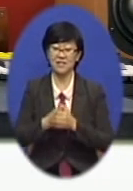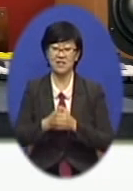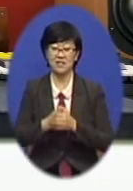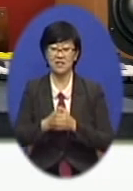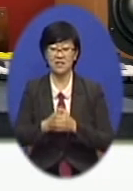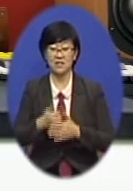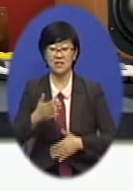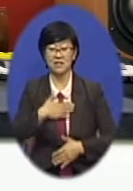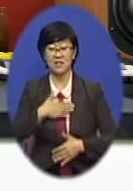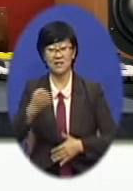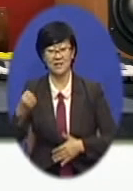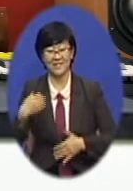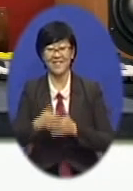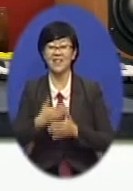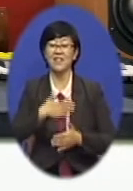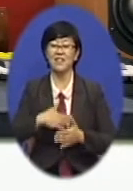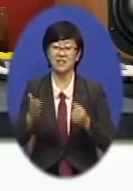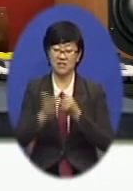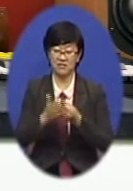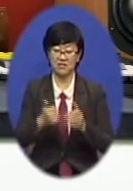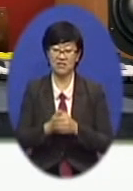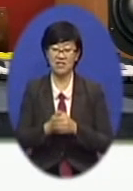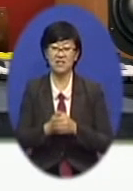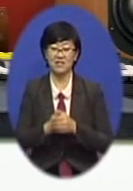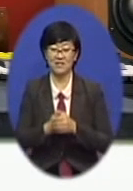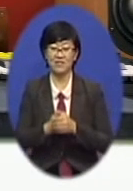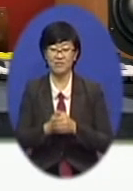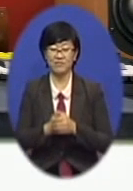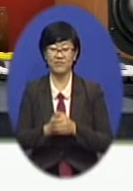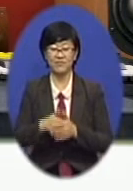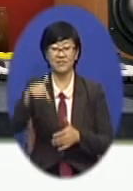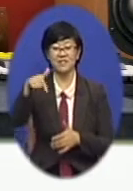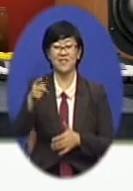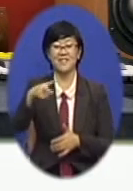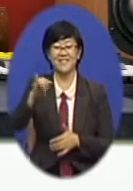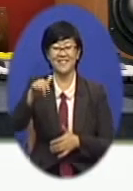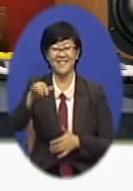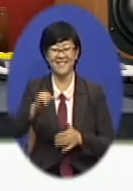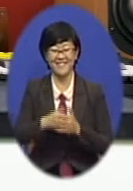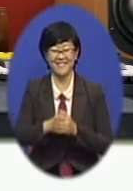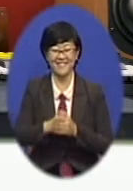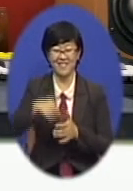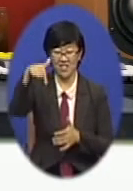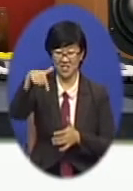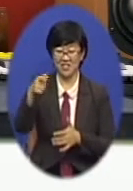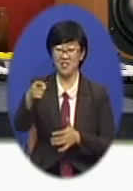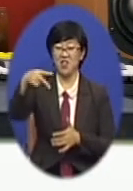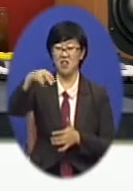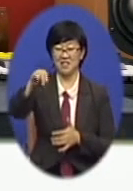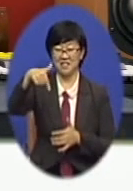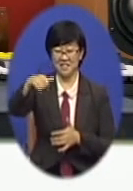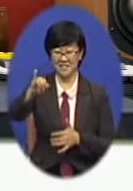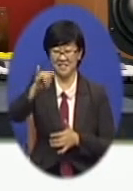거시기 저하래구만요. 다 아니까요. 예. 거시기 소리도 저절로 나오죠? 예.